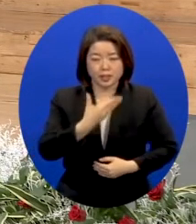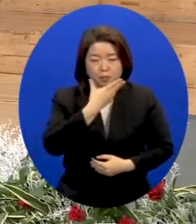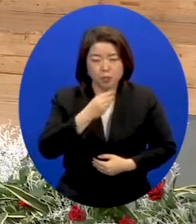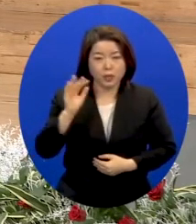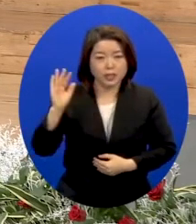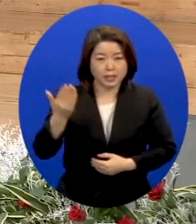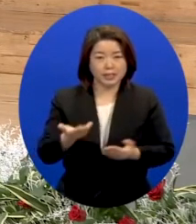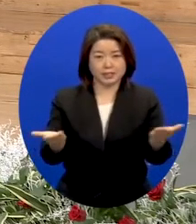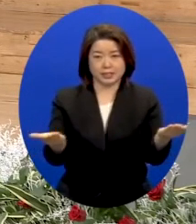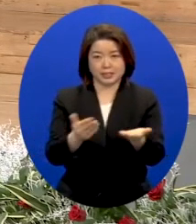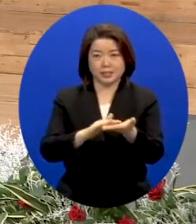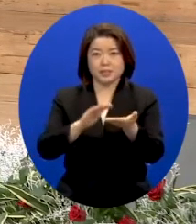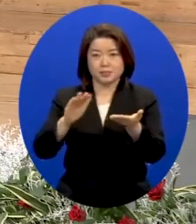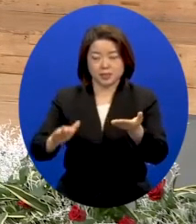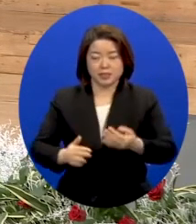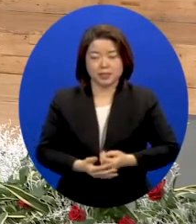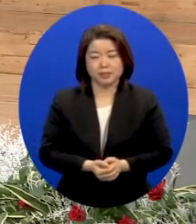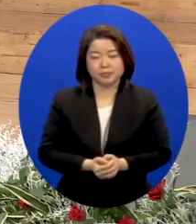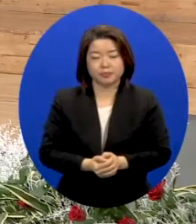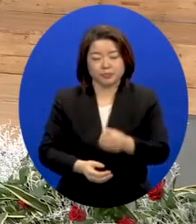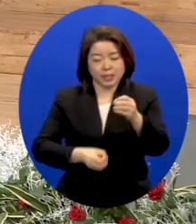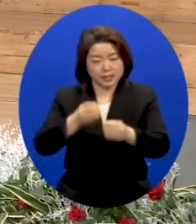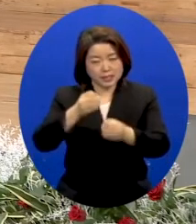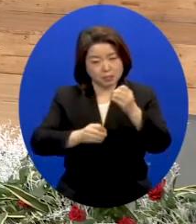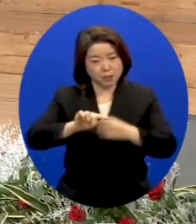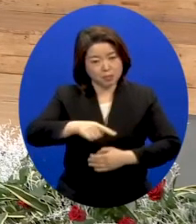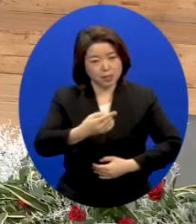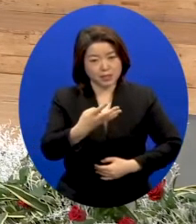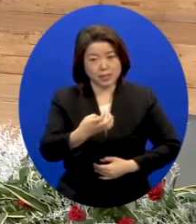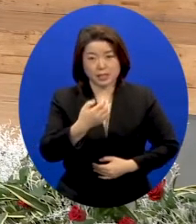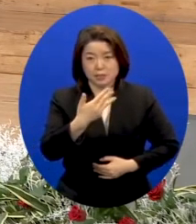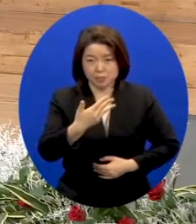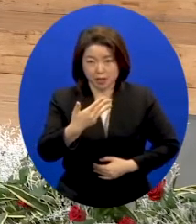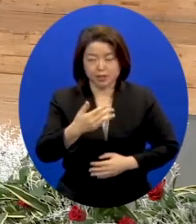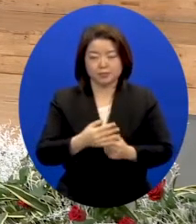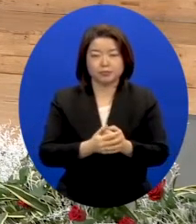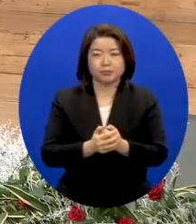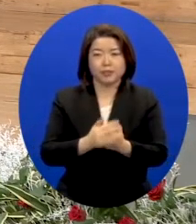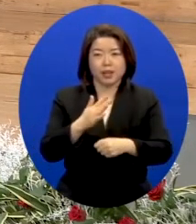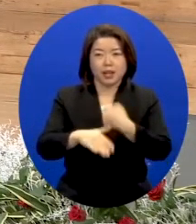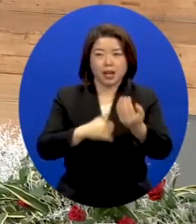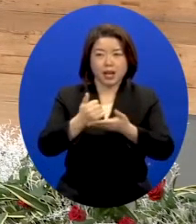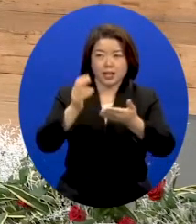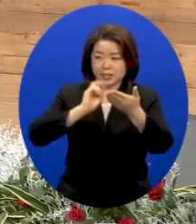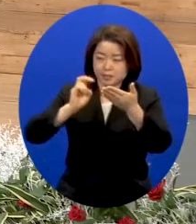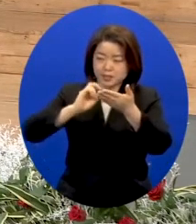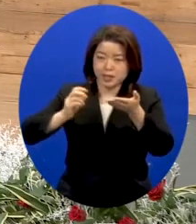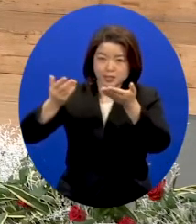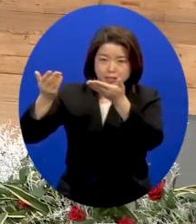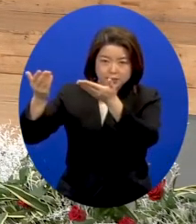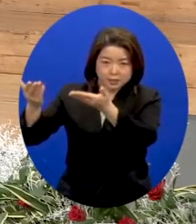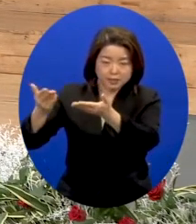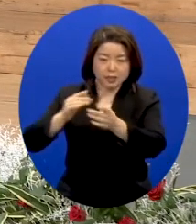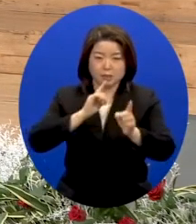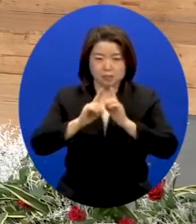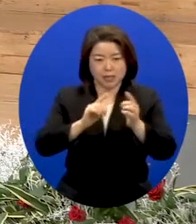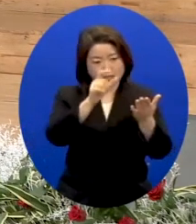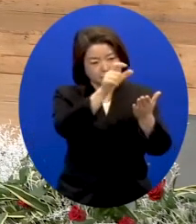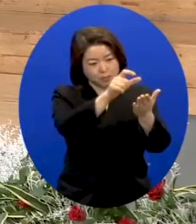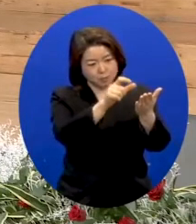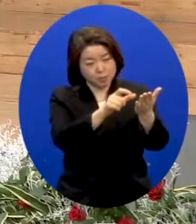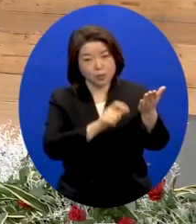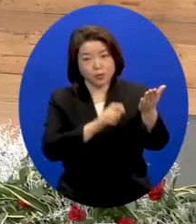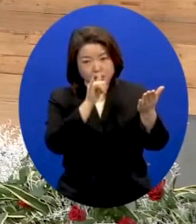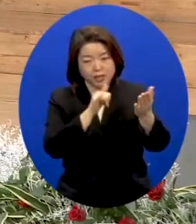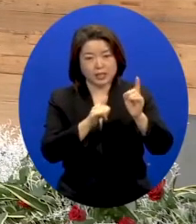일입니다 아 시편 148 편에서도 하나님을 찬양하라 는 말씀이 계속 나오는데 1절 이